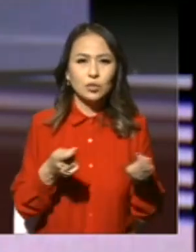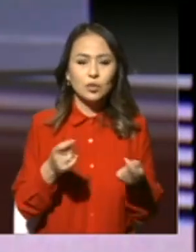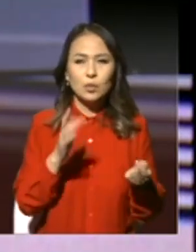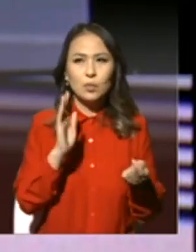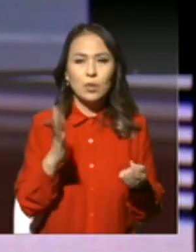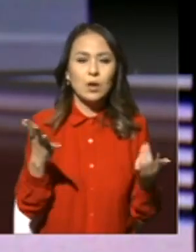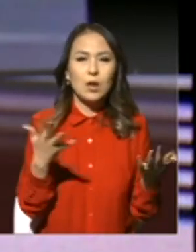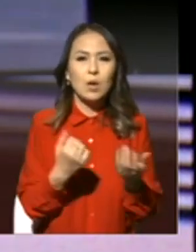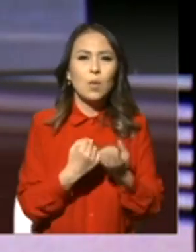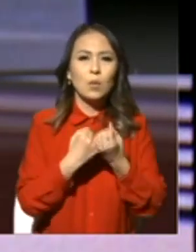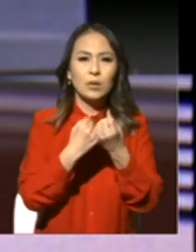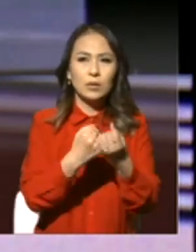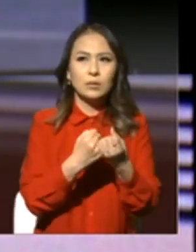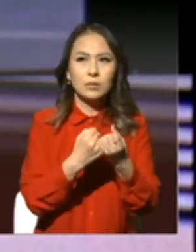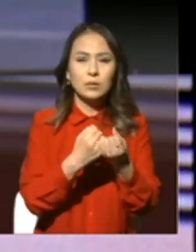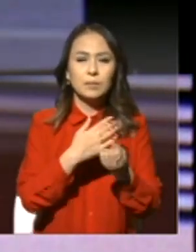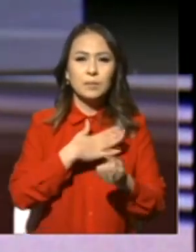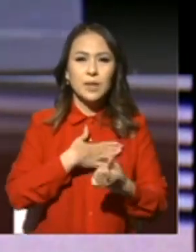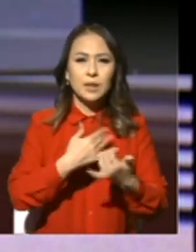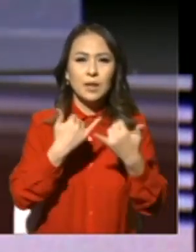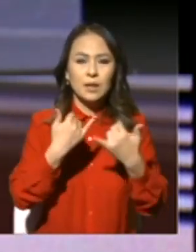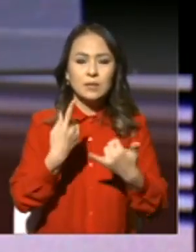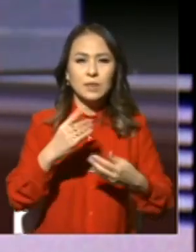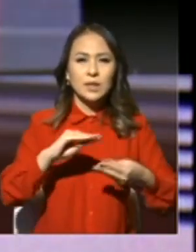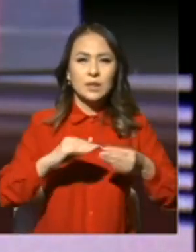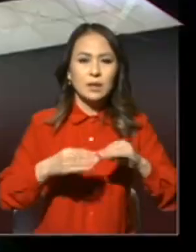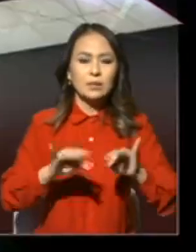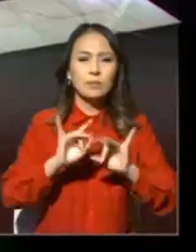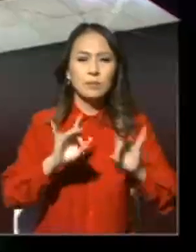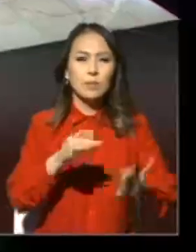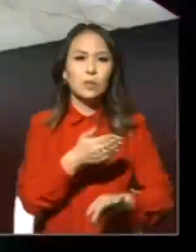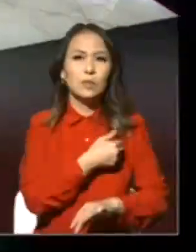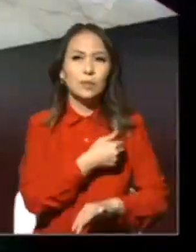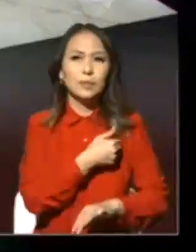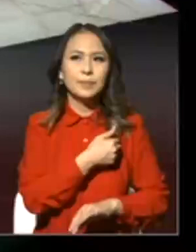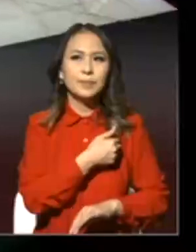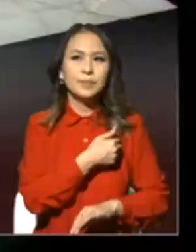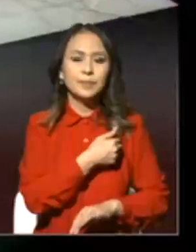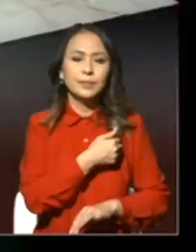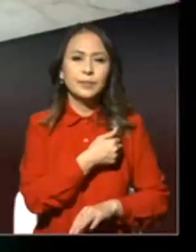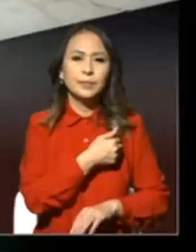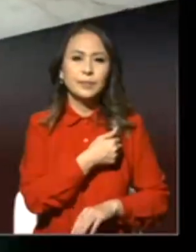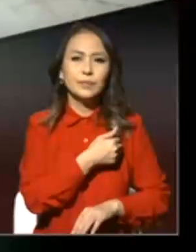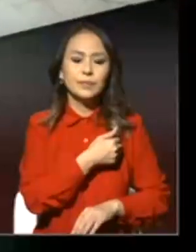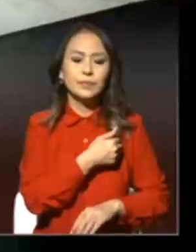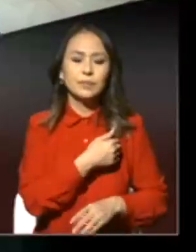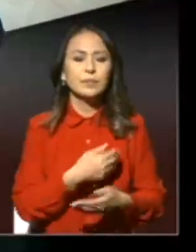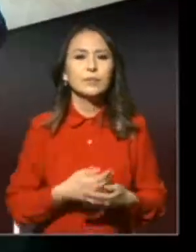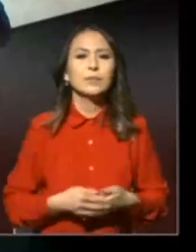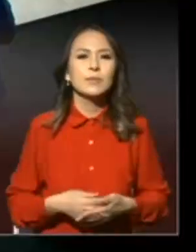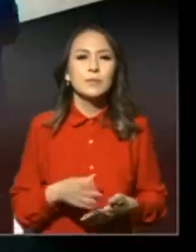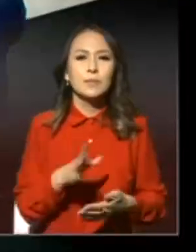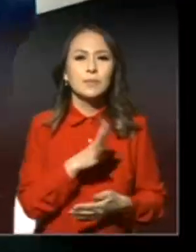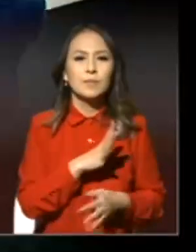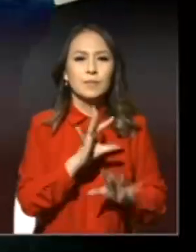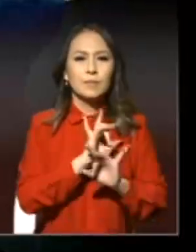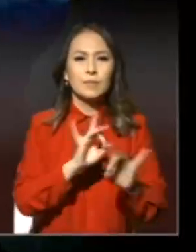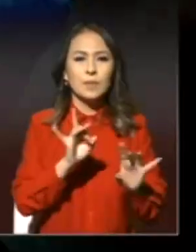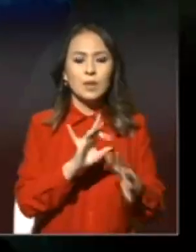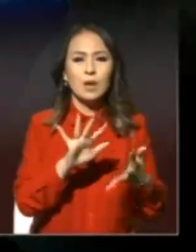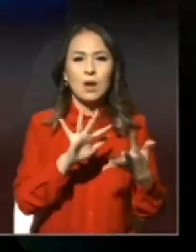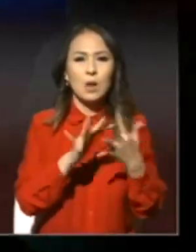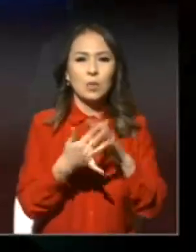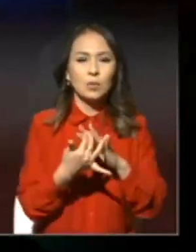қалай қолдайтынын. Мен қазір бір тақырыпқа тоқтайын деген ерекен. Осы айтып отыр ғой,